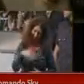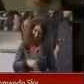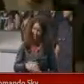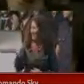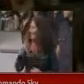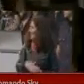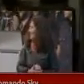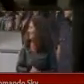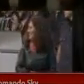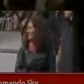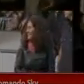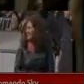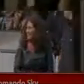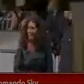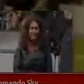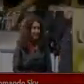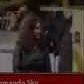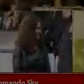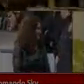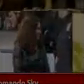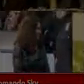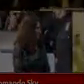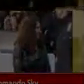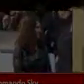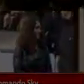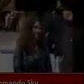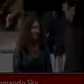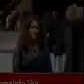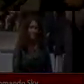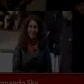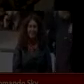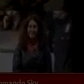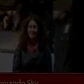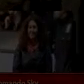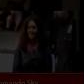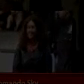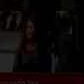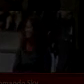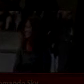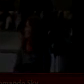vieni. Fantastico.